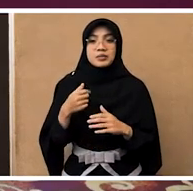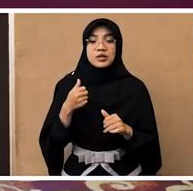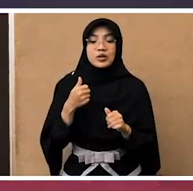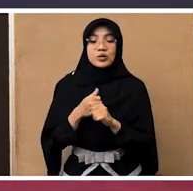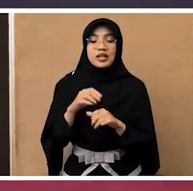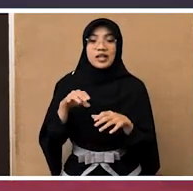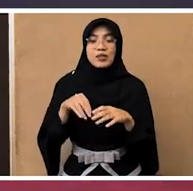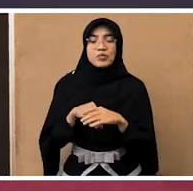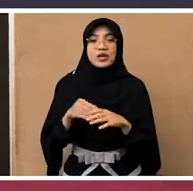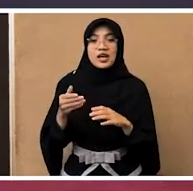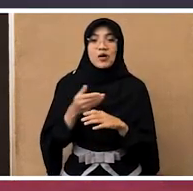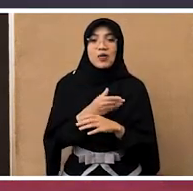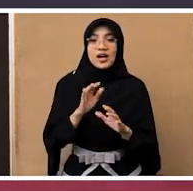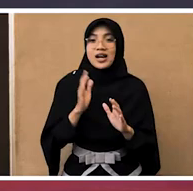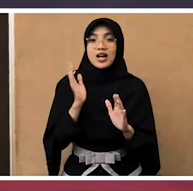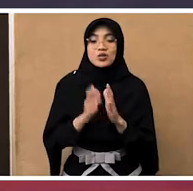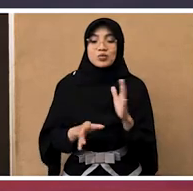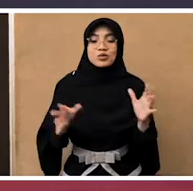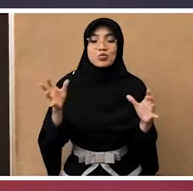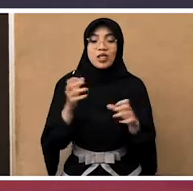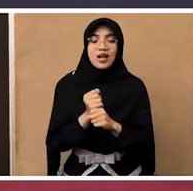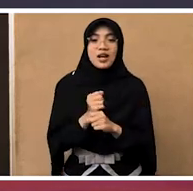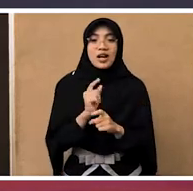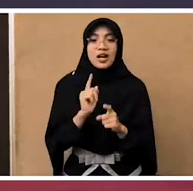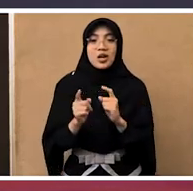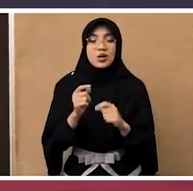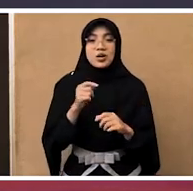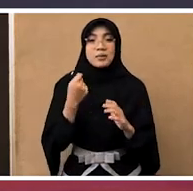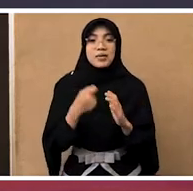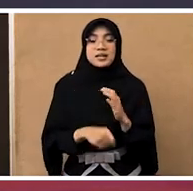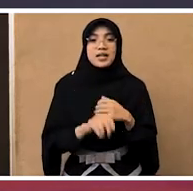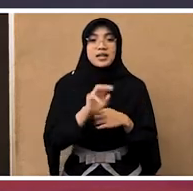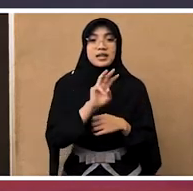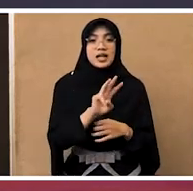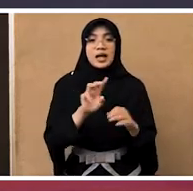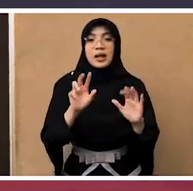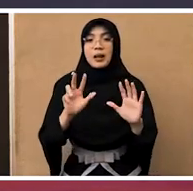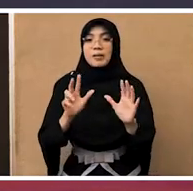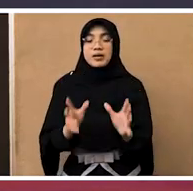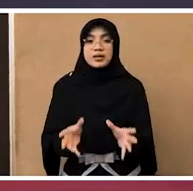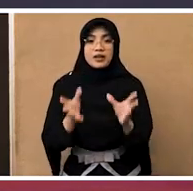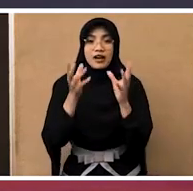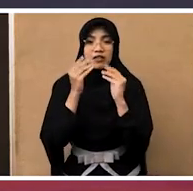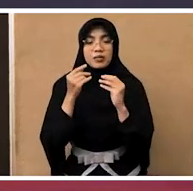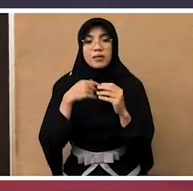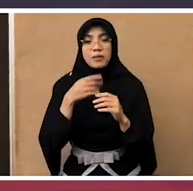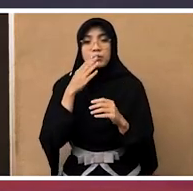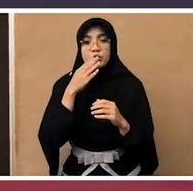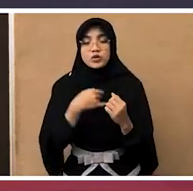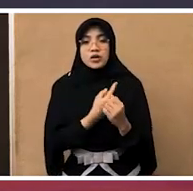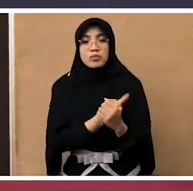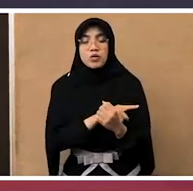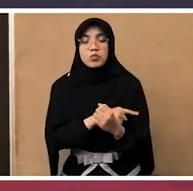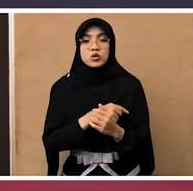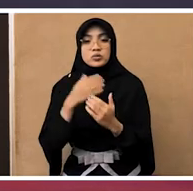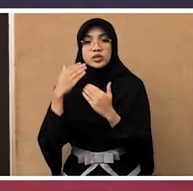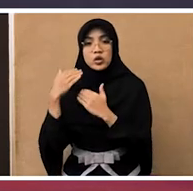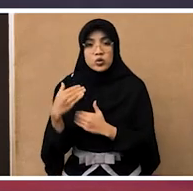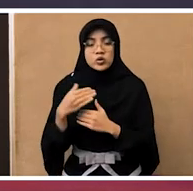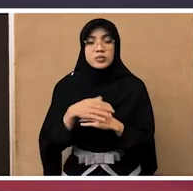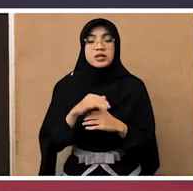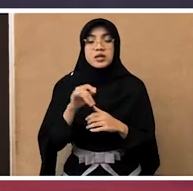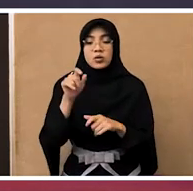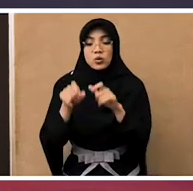awal disuruh menyimpulkan Jadi kalau pasal 38 itu saya memahaminya dia dianggap mampu bertanggung jawab jadi